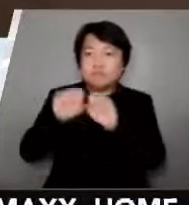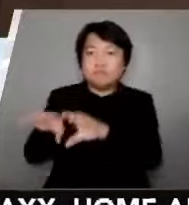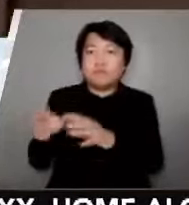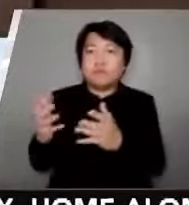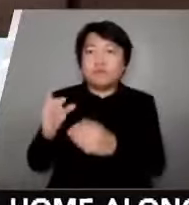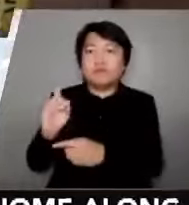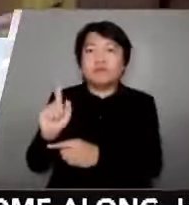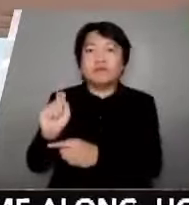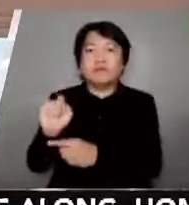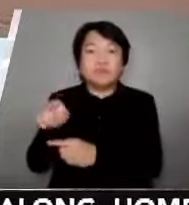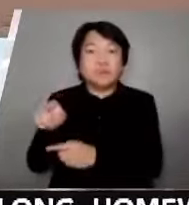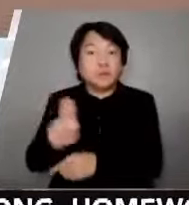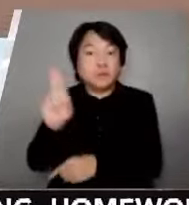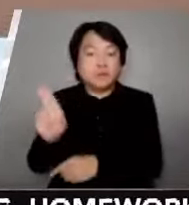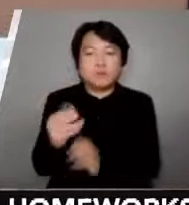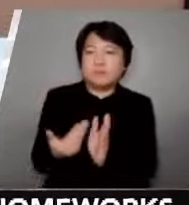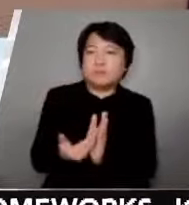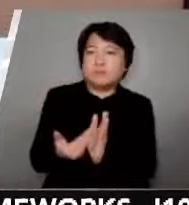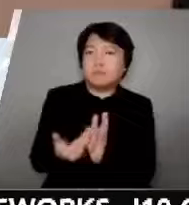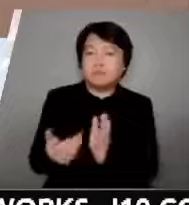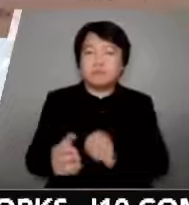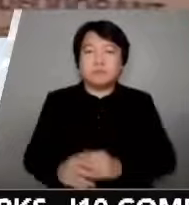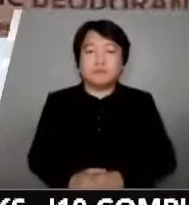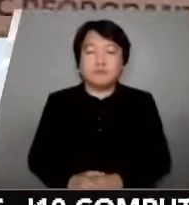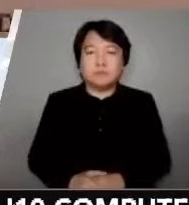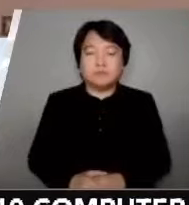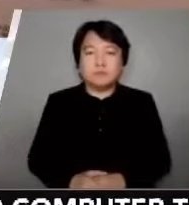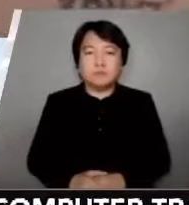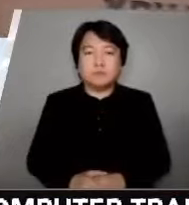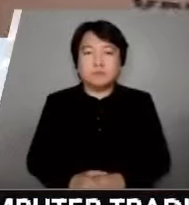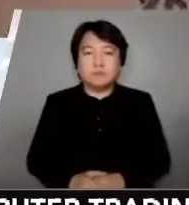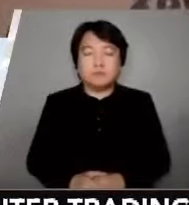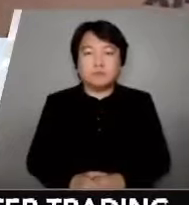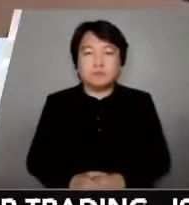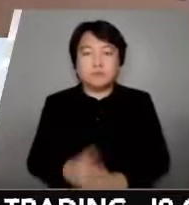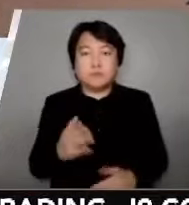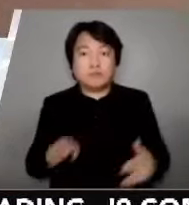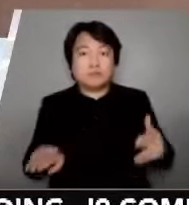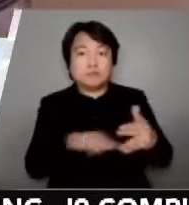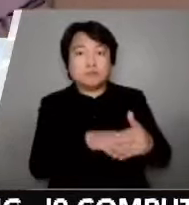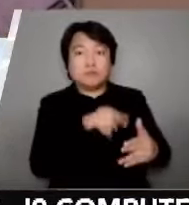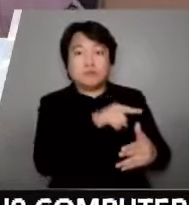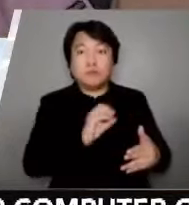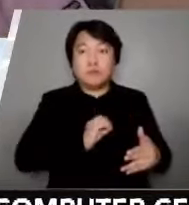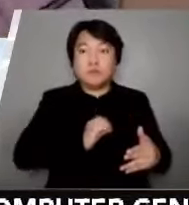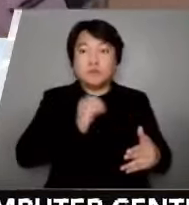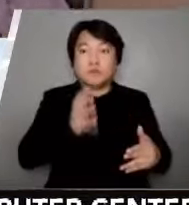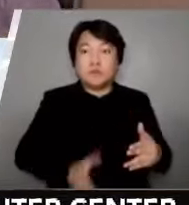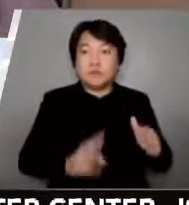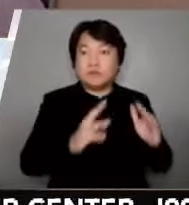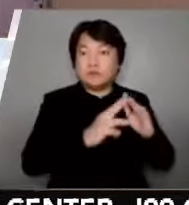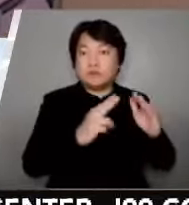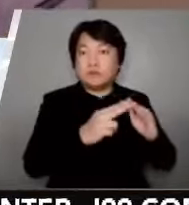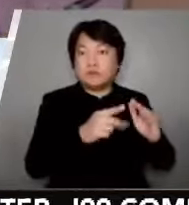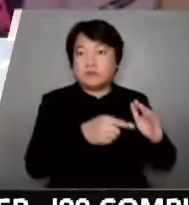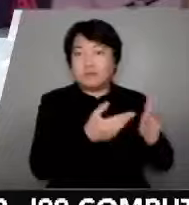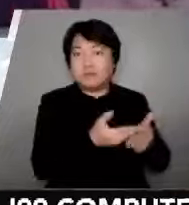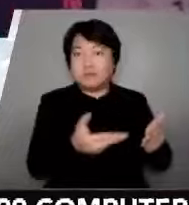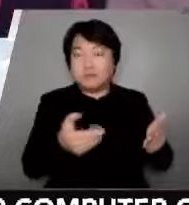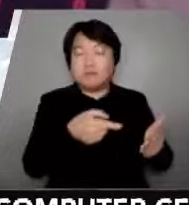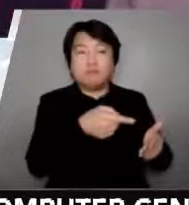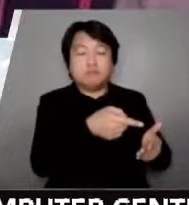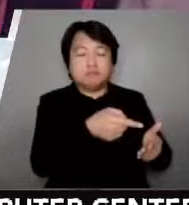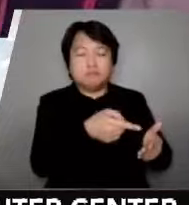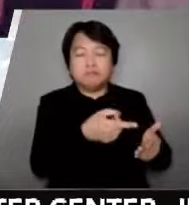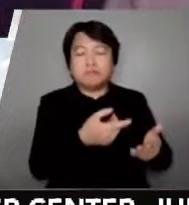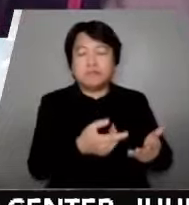gamiting ebidensya nag-issue ng violation ang ahensya sa may-ari o kinatawan ng warehouse Maayos naman daw nakipag-usap sa kanila